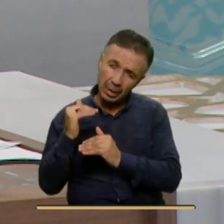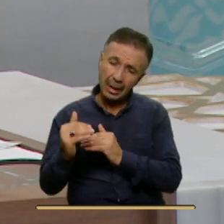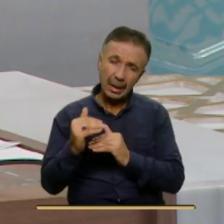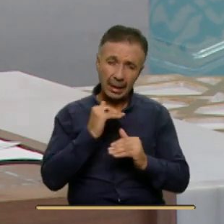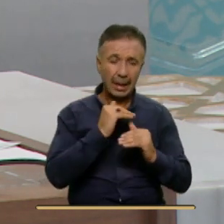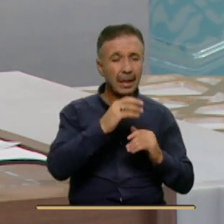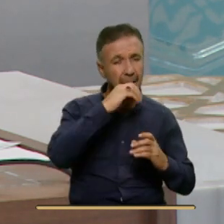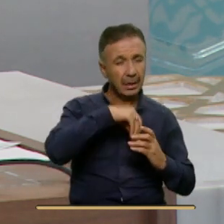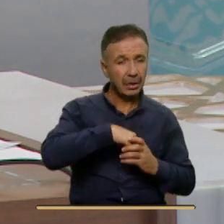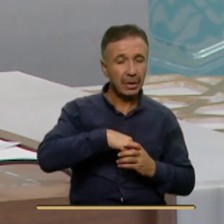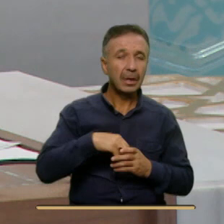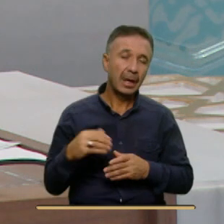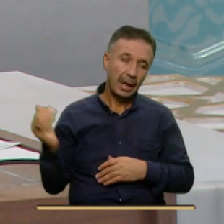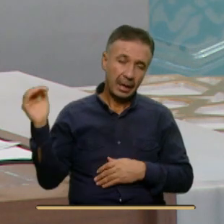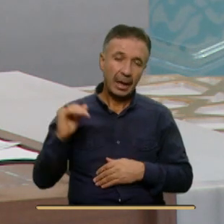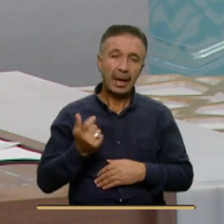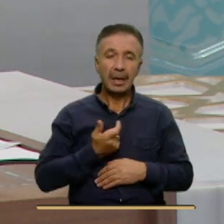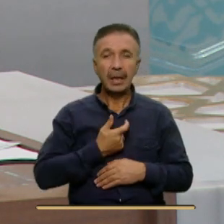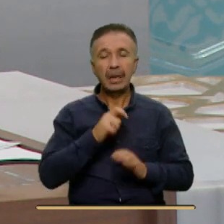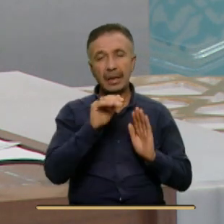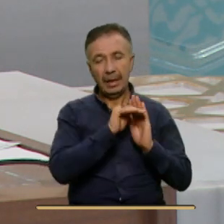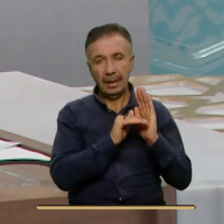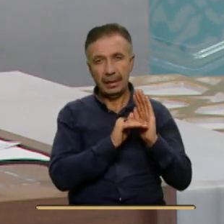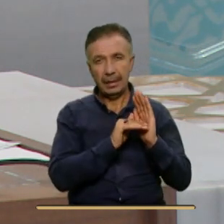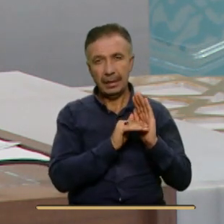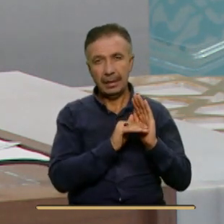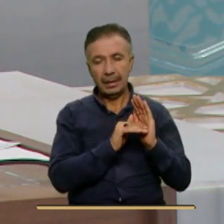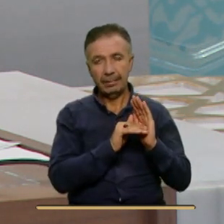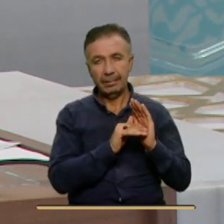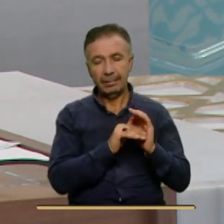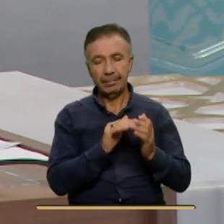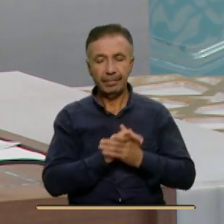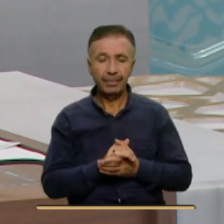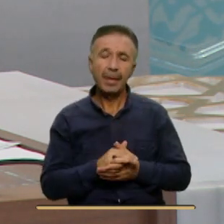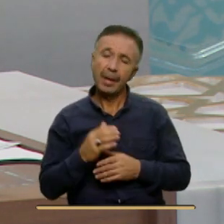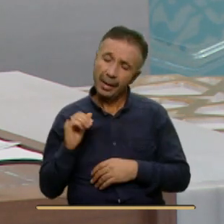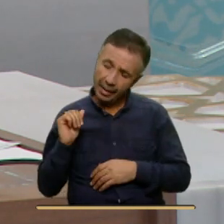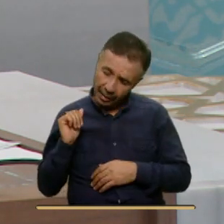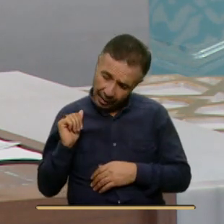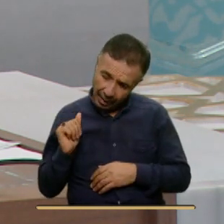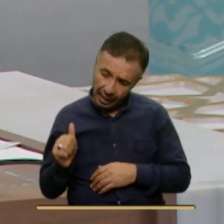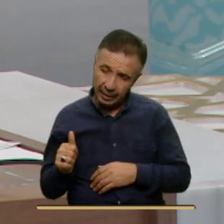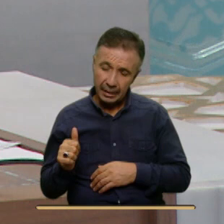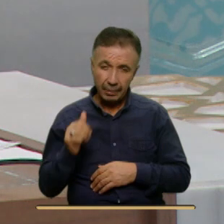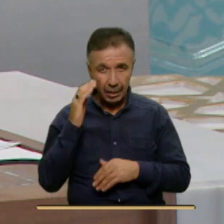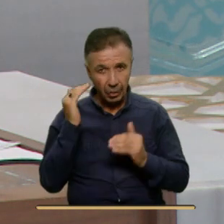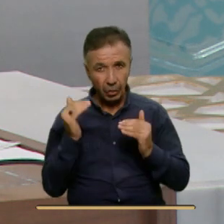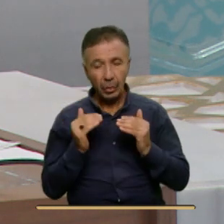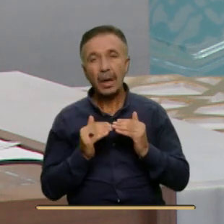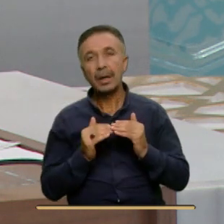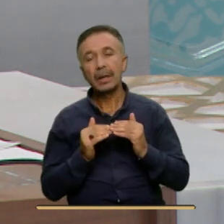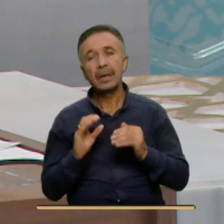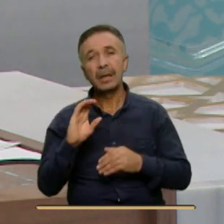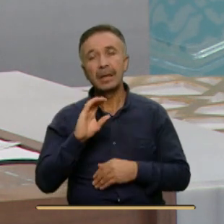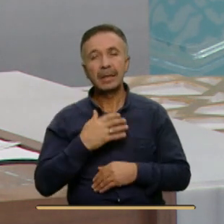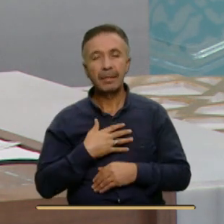olan ilkelerdir, evrenseldir bu ilkeler hem de. Her zamana, her zemine uyar İslam'ın